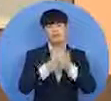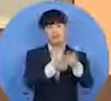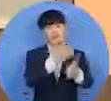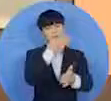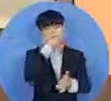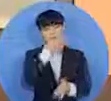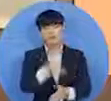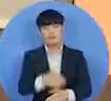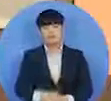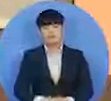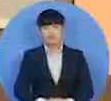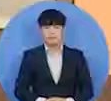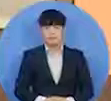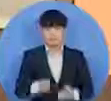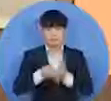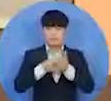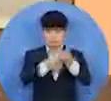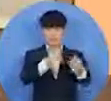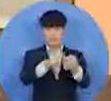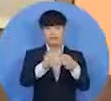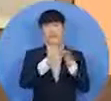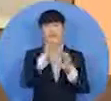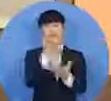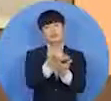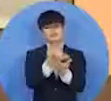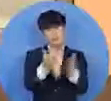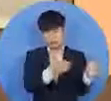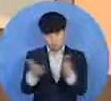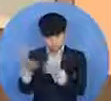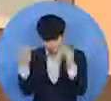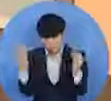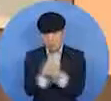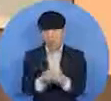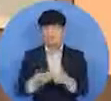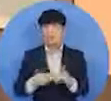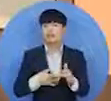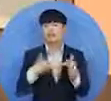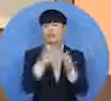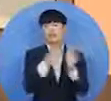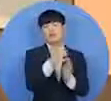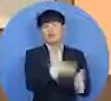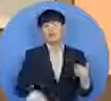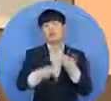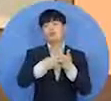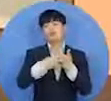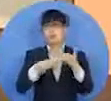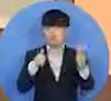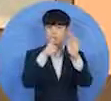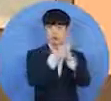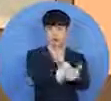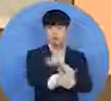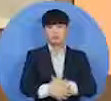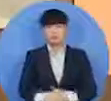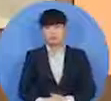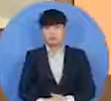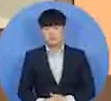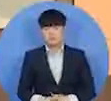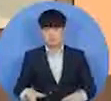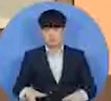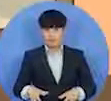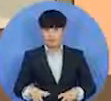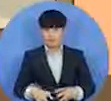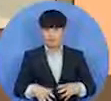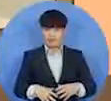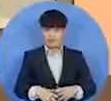추천을 받아 신청하면 됩니다. 참가 신청은 관련 서류를 준비해 서북구 보건소에 직접 방문 접수하면